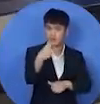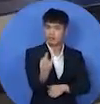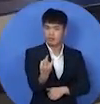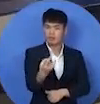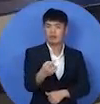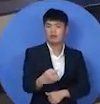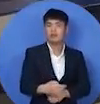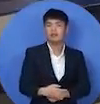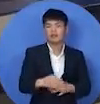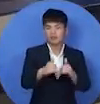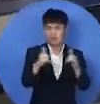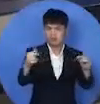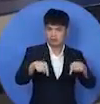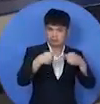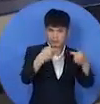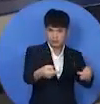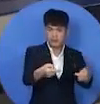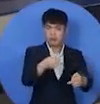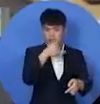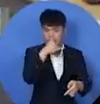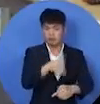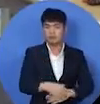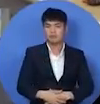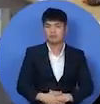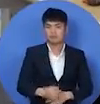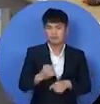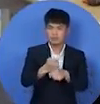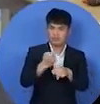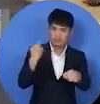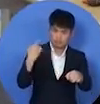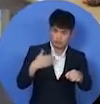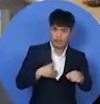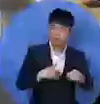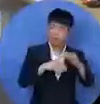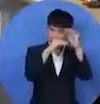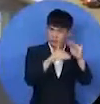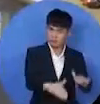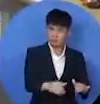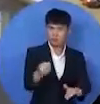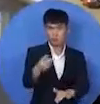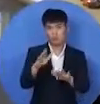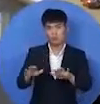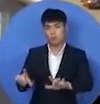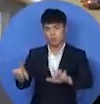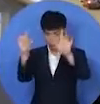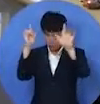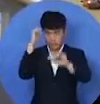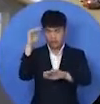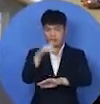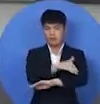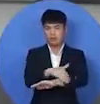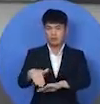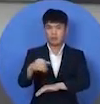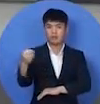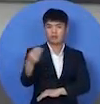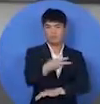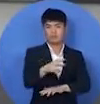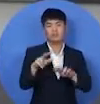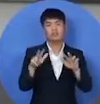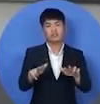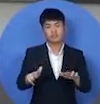주민참여예산위원회 위원 96명이 참석한 가운데 열린 이번 위원회는 지난해 성과보고와 올해 위원회 운영계획